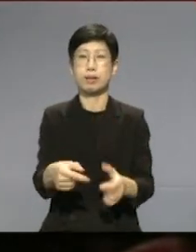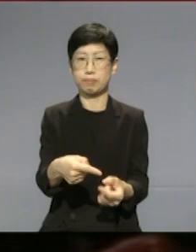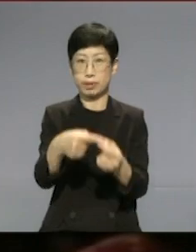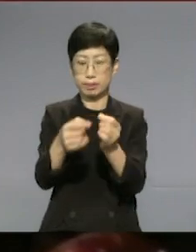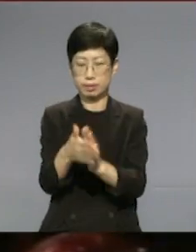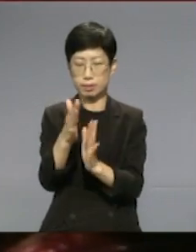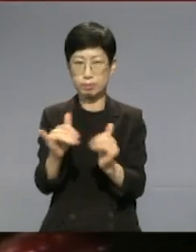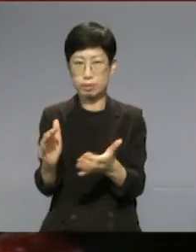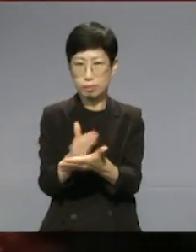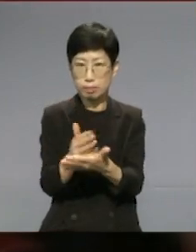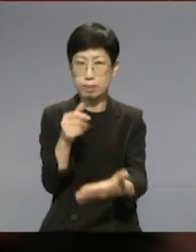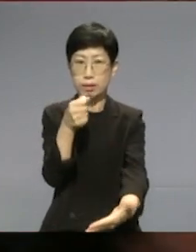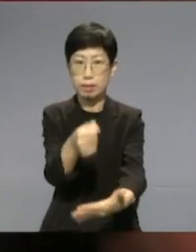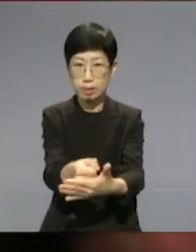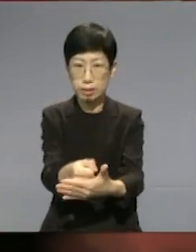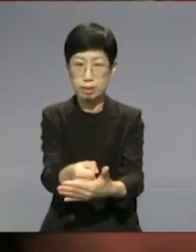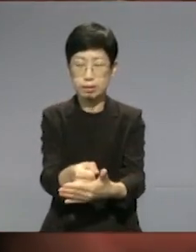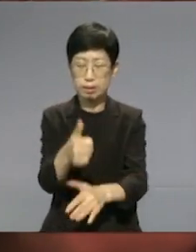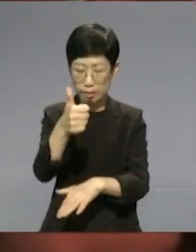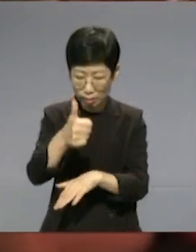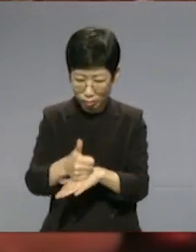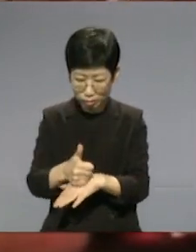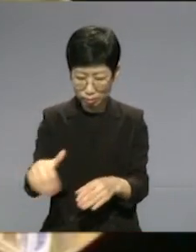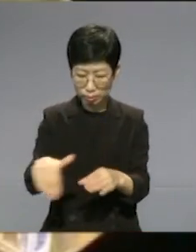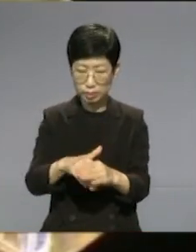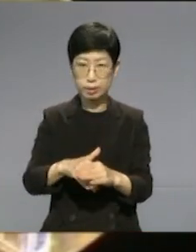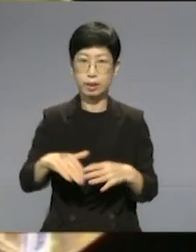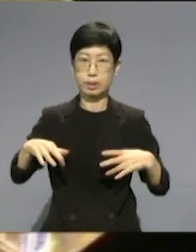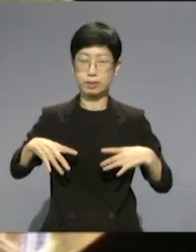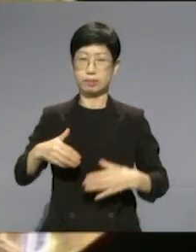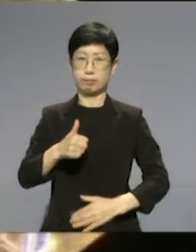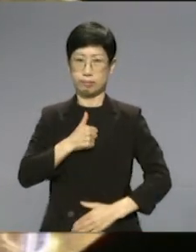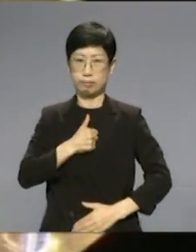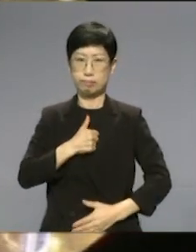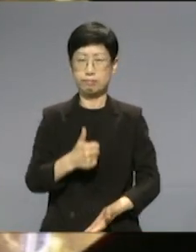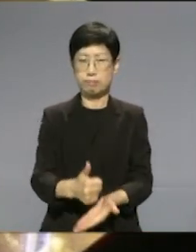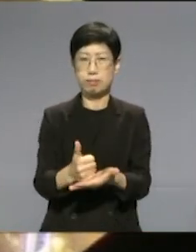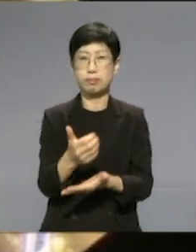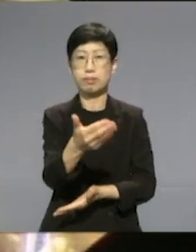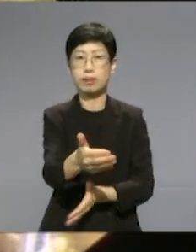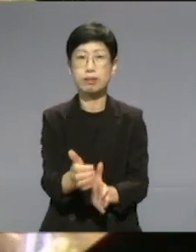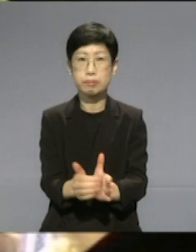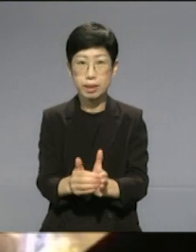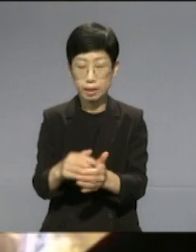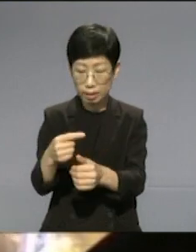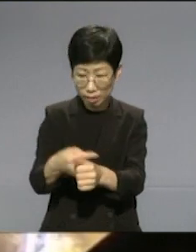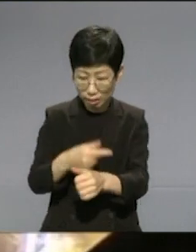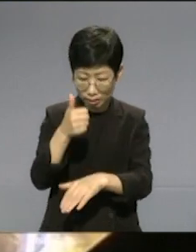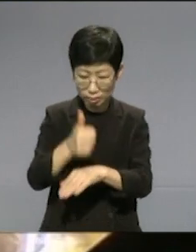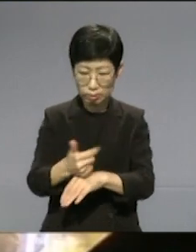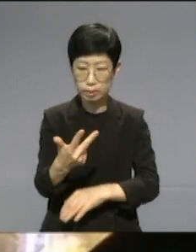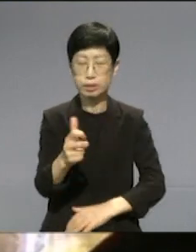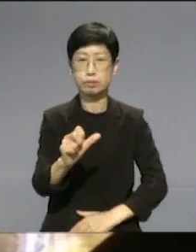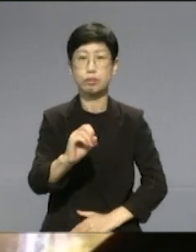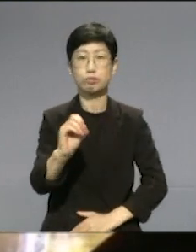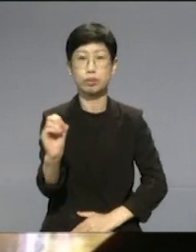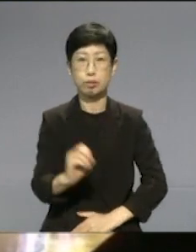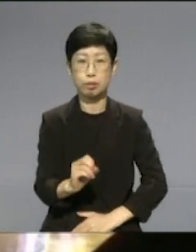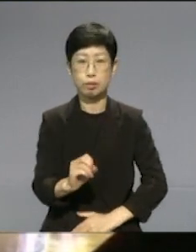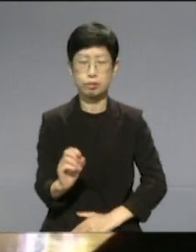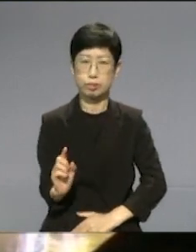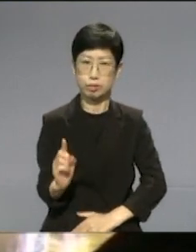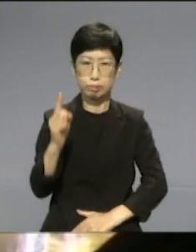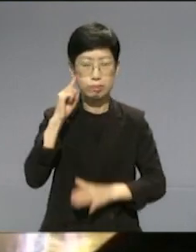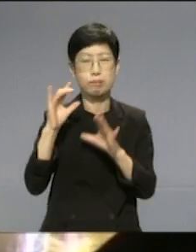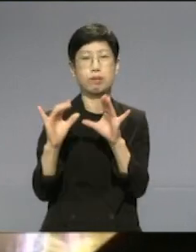시민으로 분류함으로써 이들의 문화적 자부심과 긍지를 높였습니다. 그러다 보니 75%에 달하는